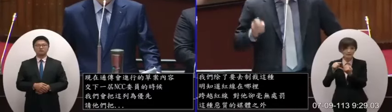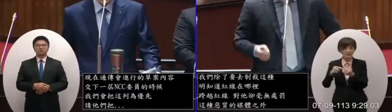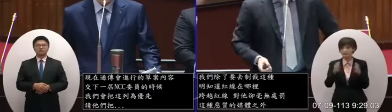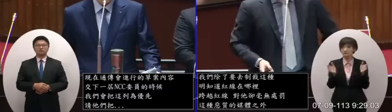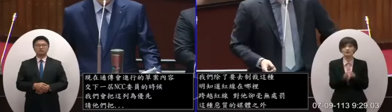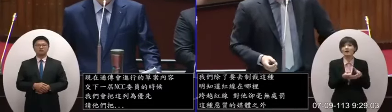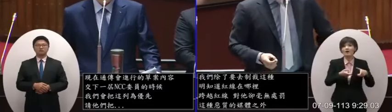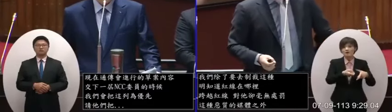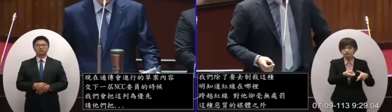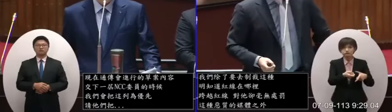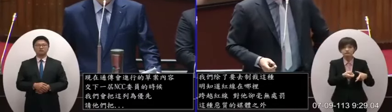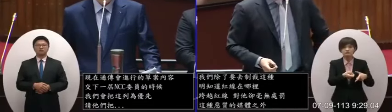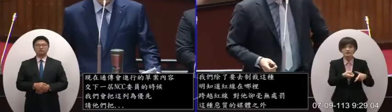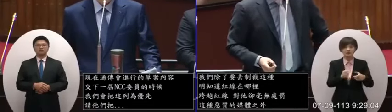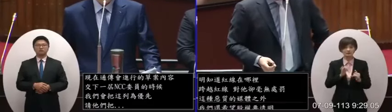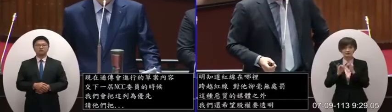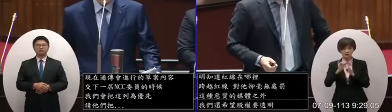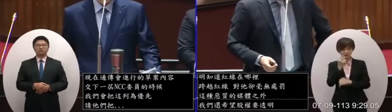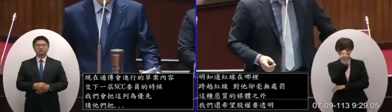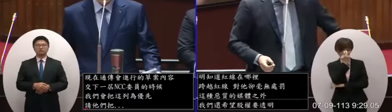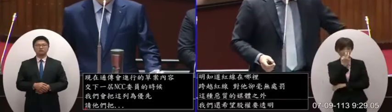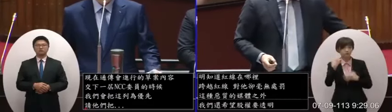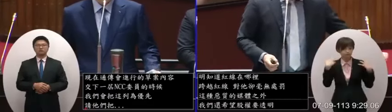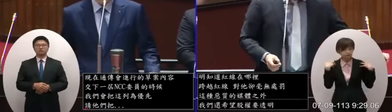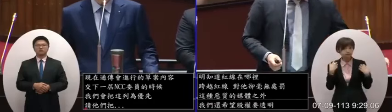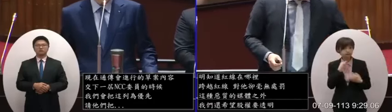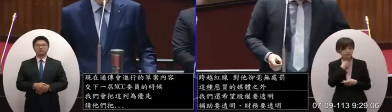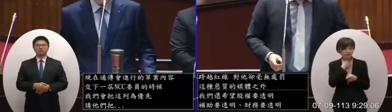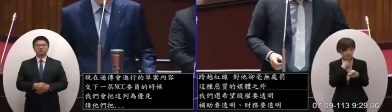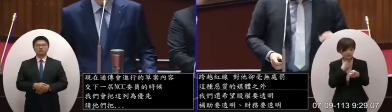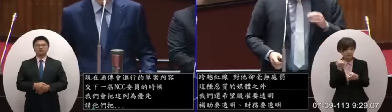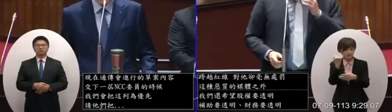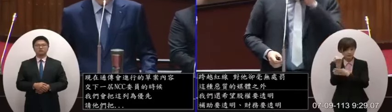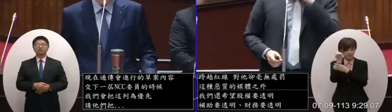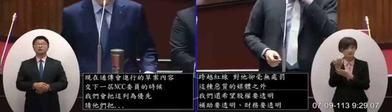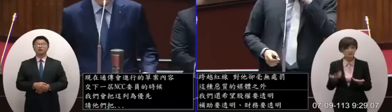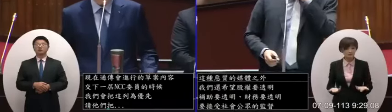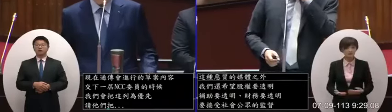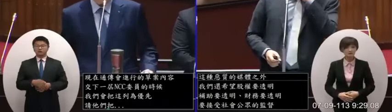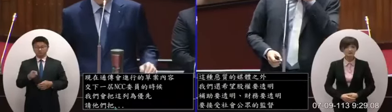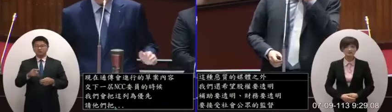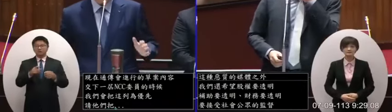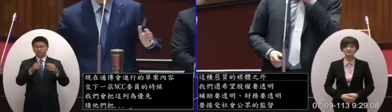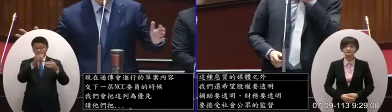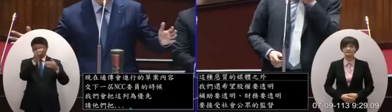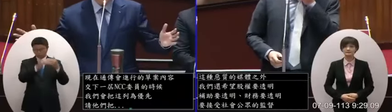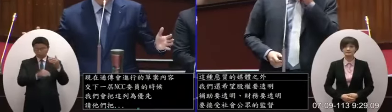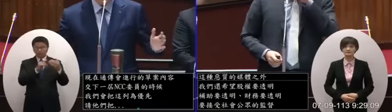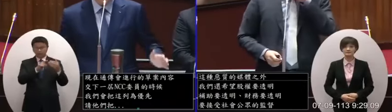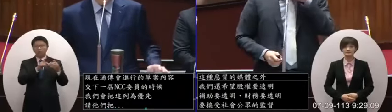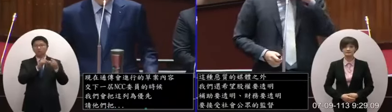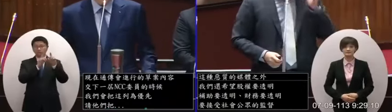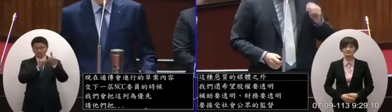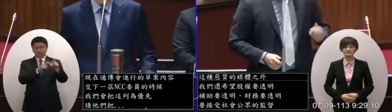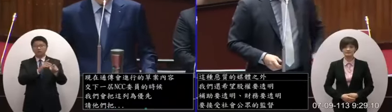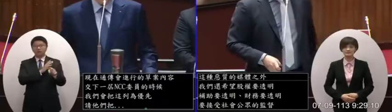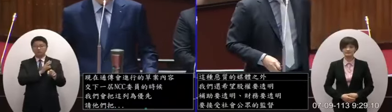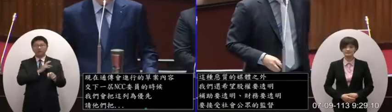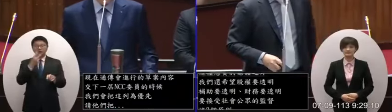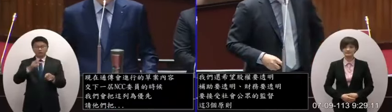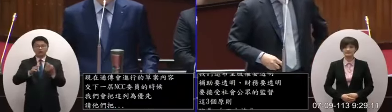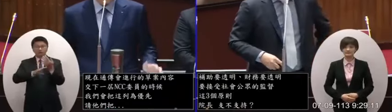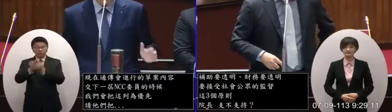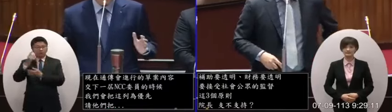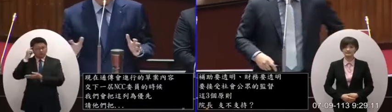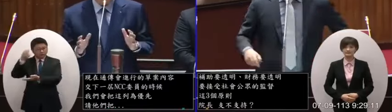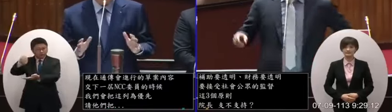督，这三个原则院长是不是支持？ 这个大的原则当然是往这个方向，那再收集更多更各方